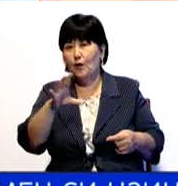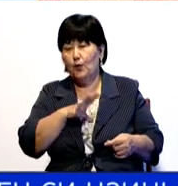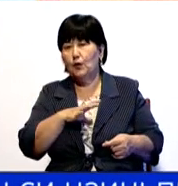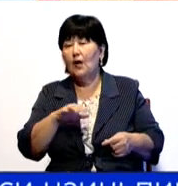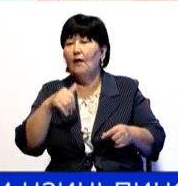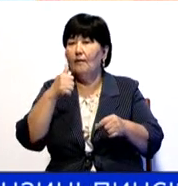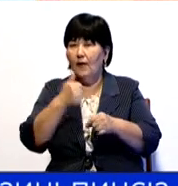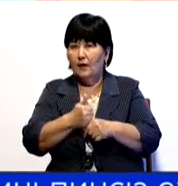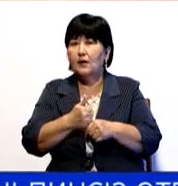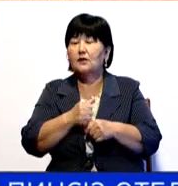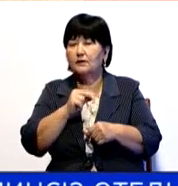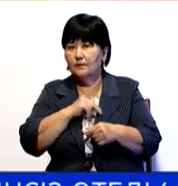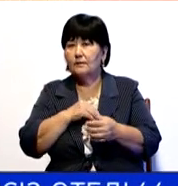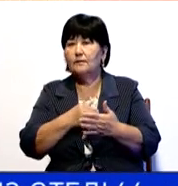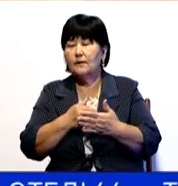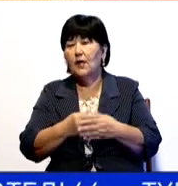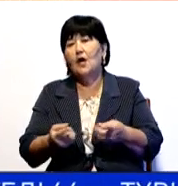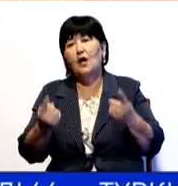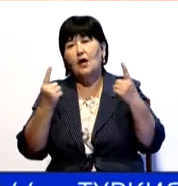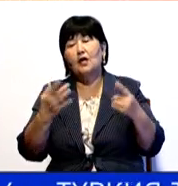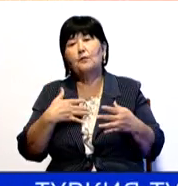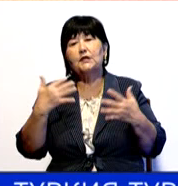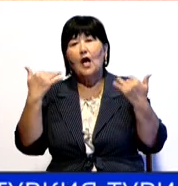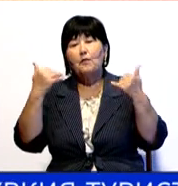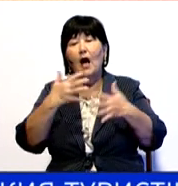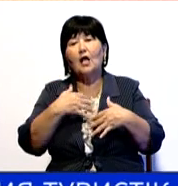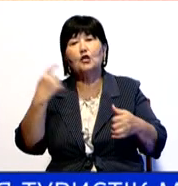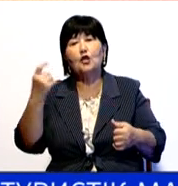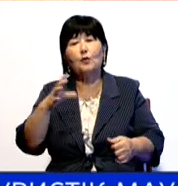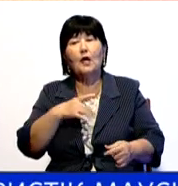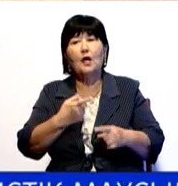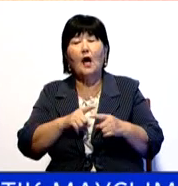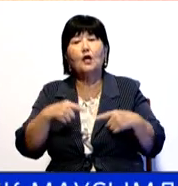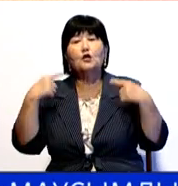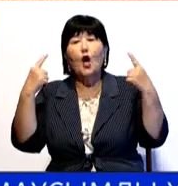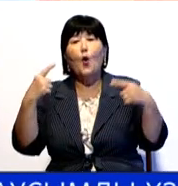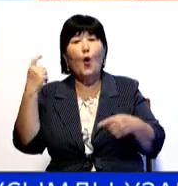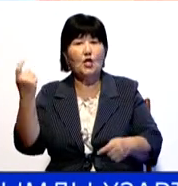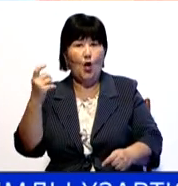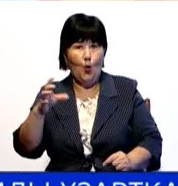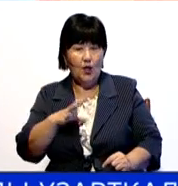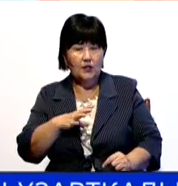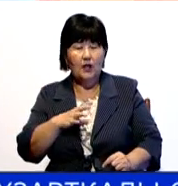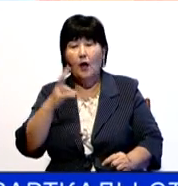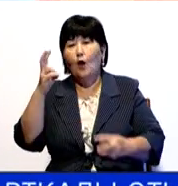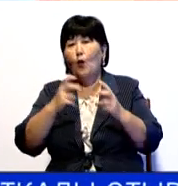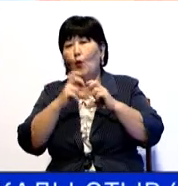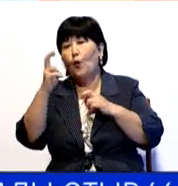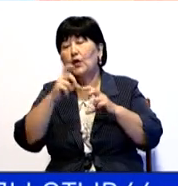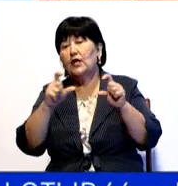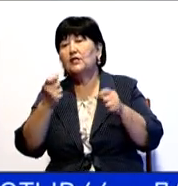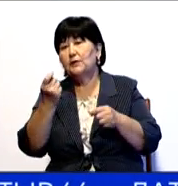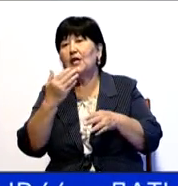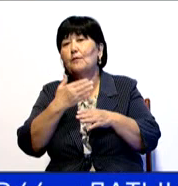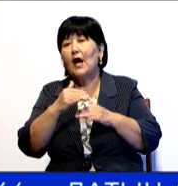шаруашылығы алған кезде ірі бізде мал шаруашылығы болдық, әсіресе қой шаруашылығы. Өндіркәсіпті біршама дамып